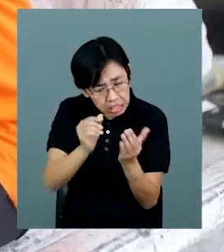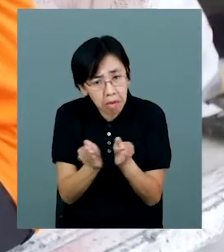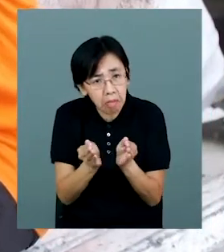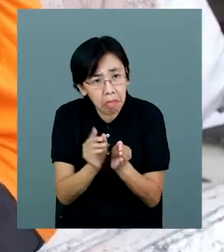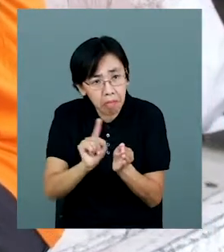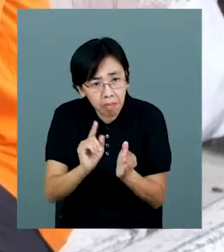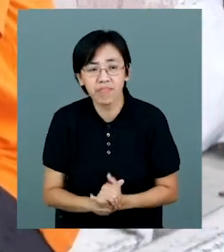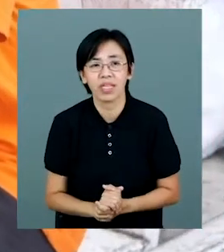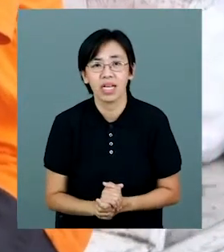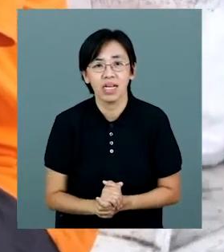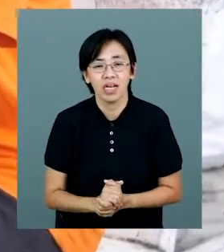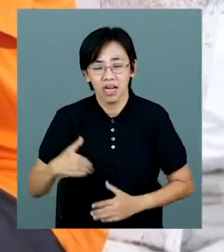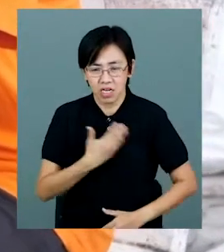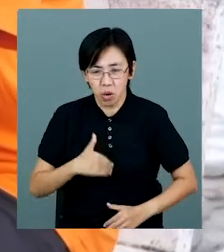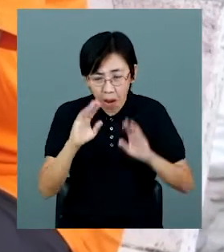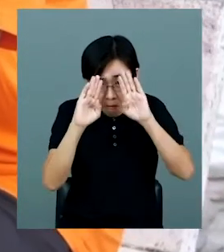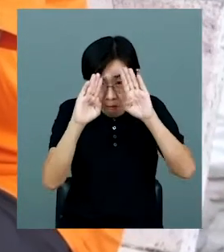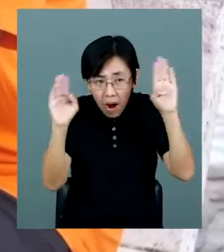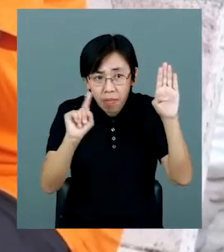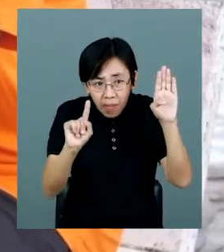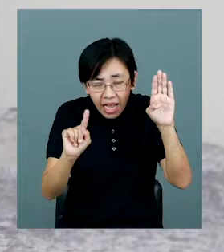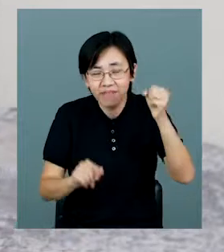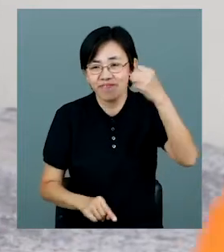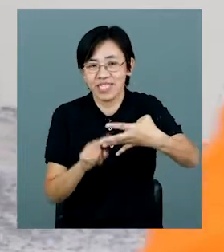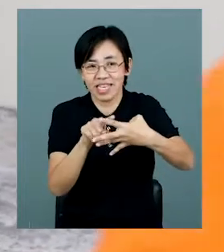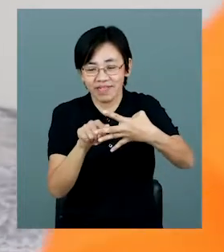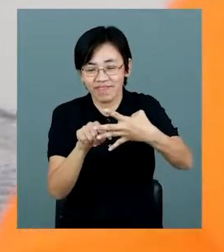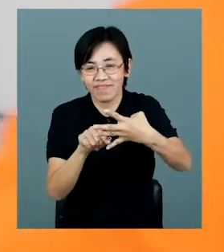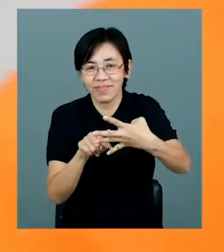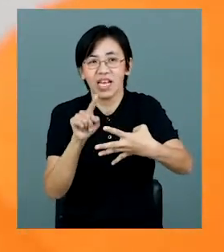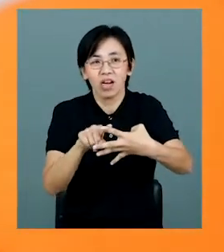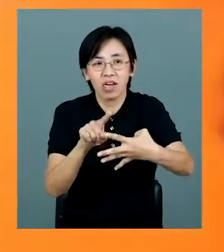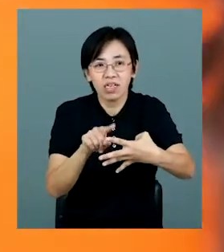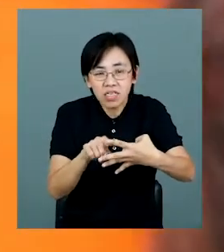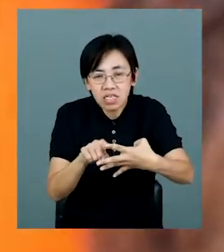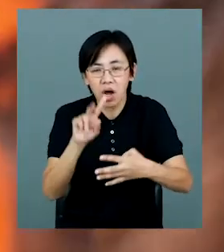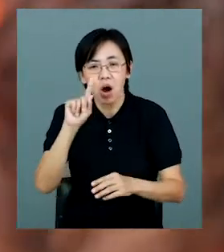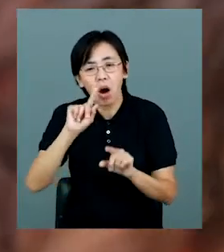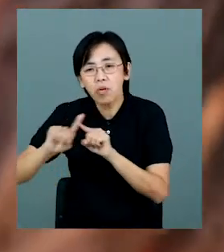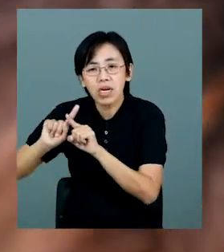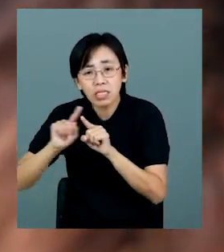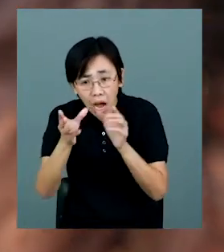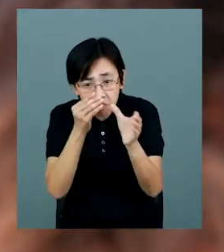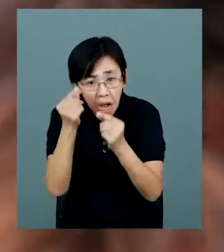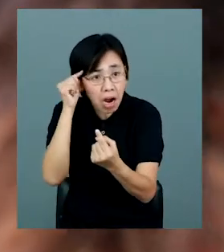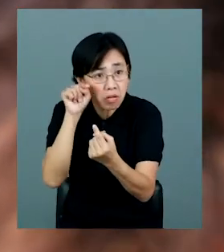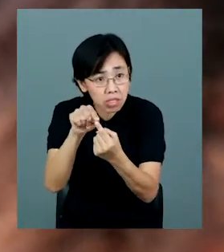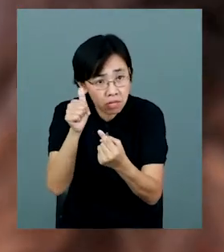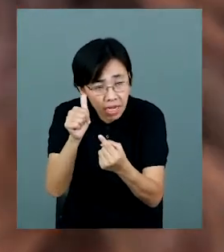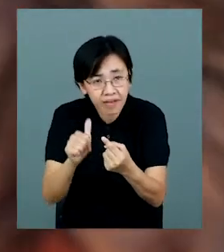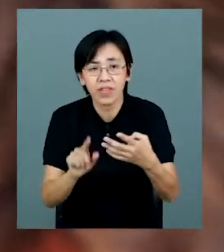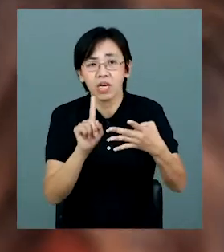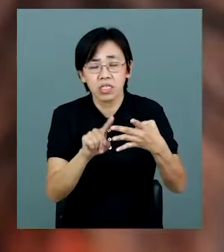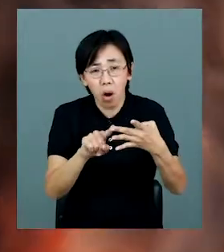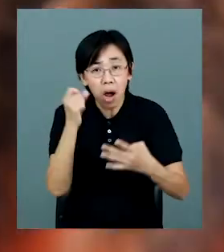ค่ะตัวระดับความรอบรู้สุขภาพมันจะถูกแบ่งออกเป็น4ส่วนนะคะส่วนแรกก็คือความสามารถในการแบบเข้าถึงข้อมูลความสามารถ